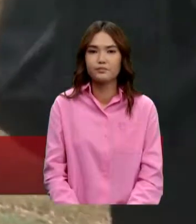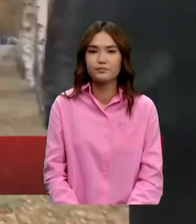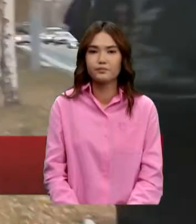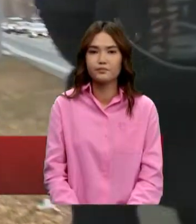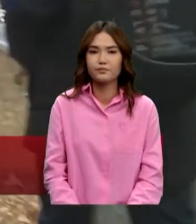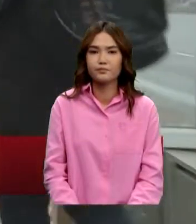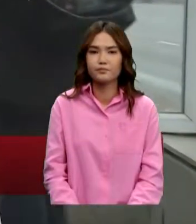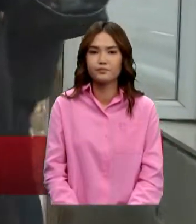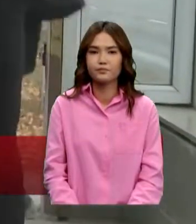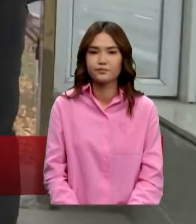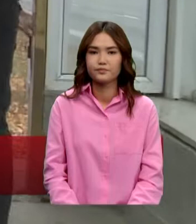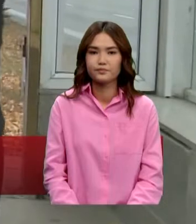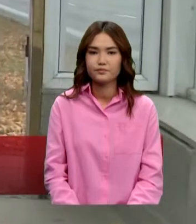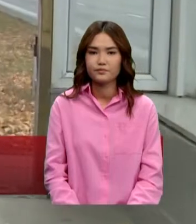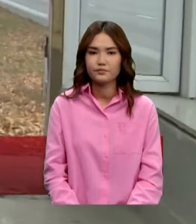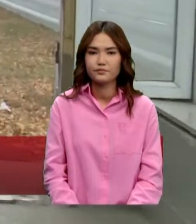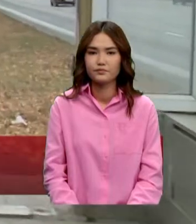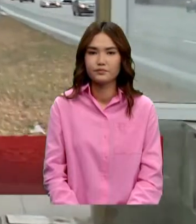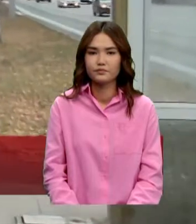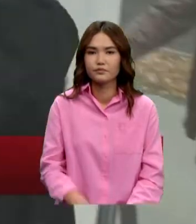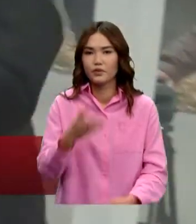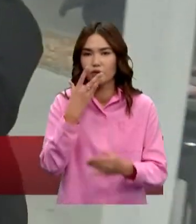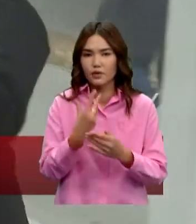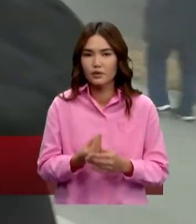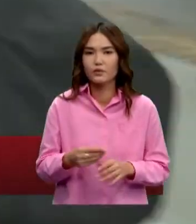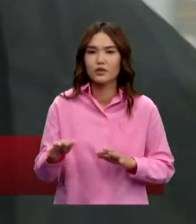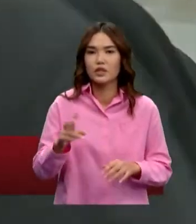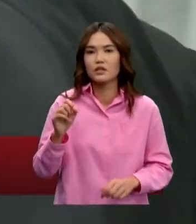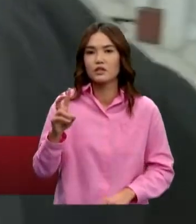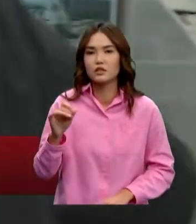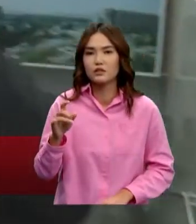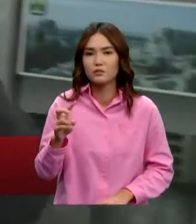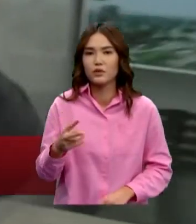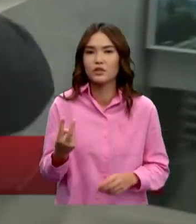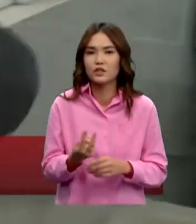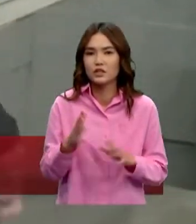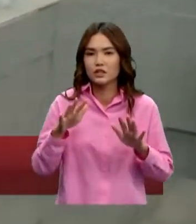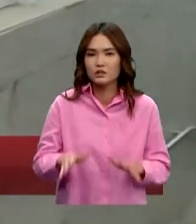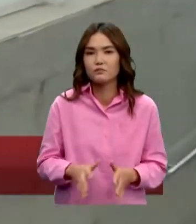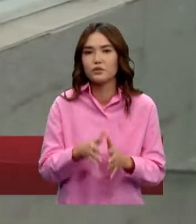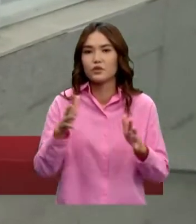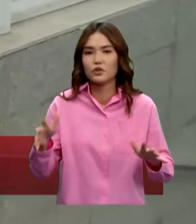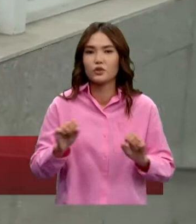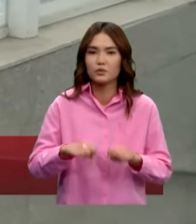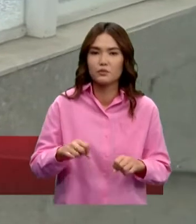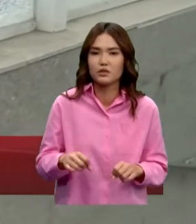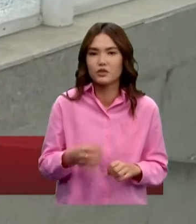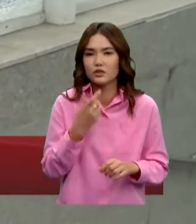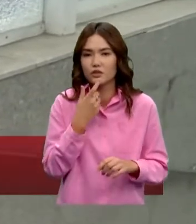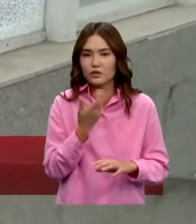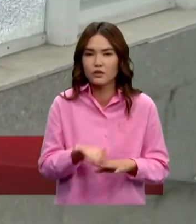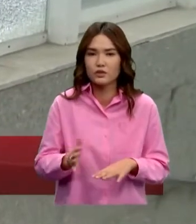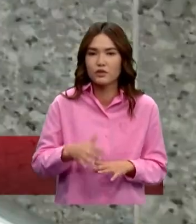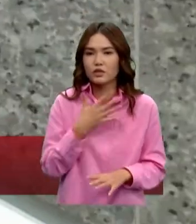Бұл жерасты көпірі қаланың орталығында орналасқан. Адам өте көп жүреді. Үлкен жолдың екінші бетіне өте алмаған мүмкіндігі шектеулі жандар қиналып